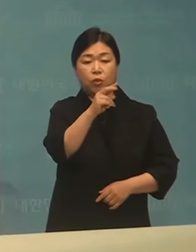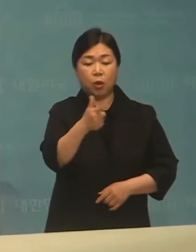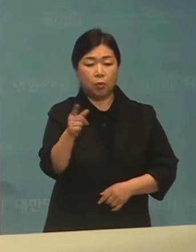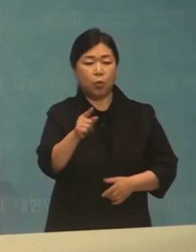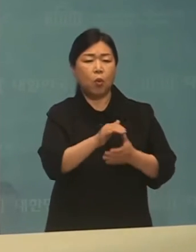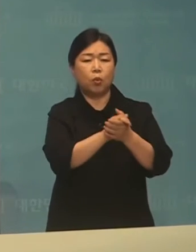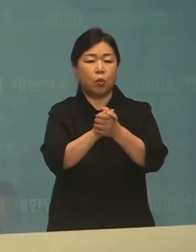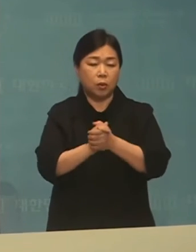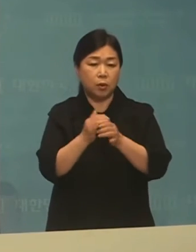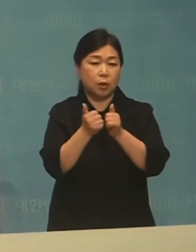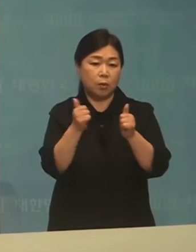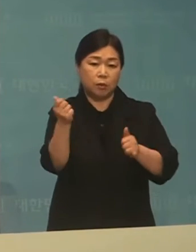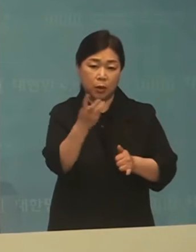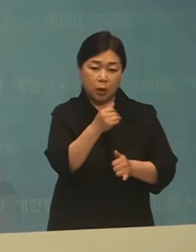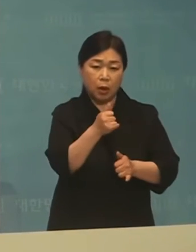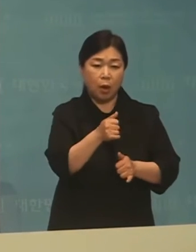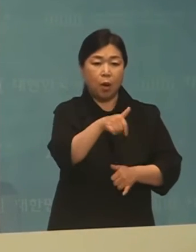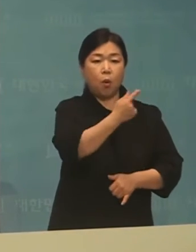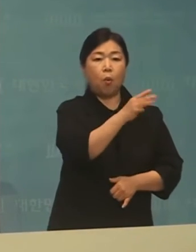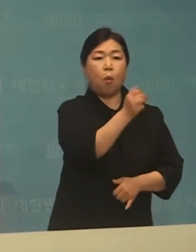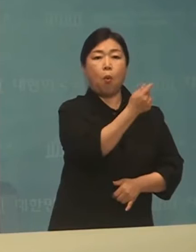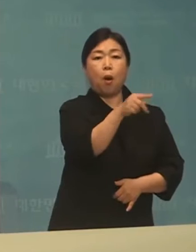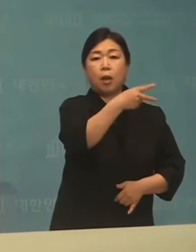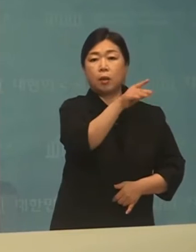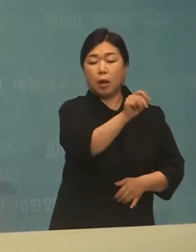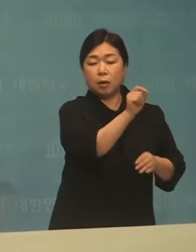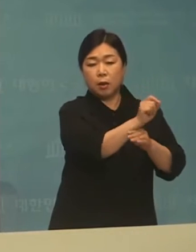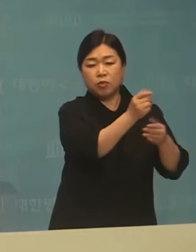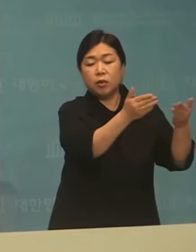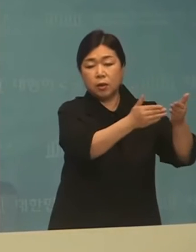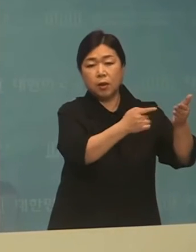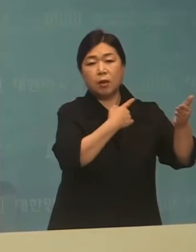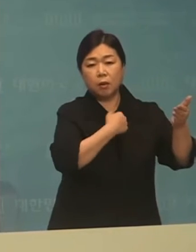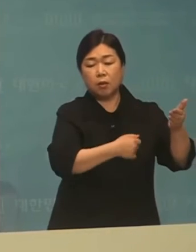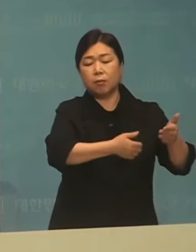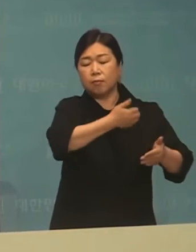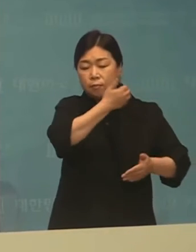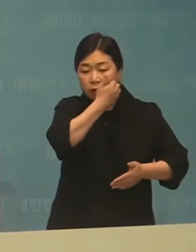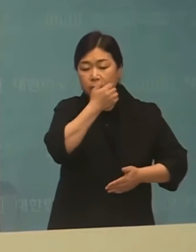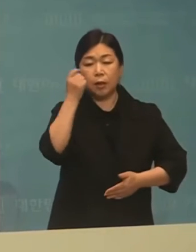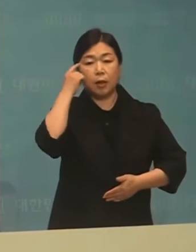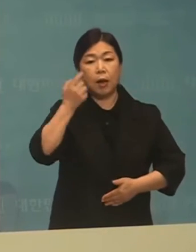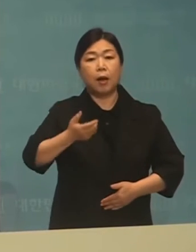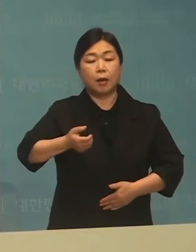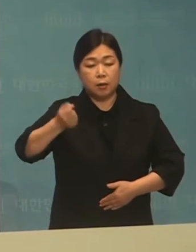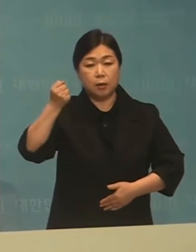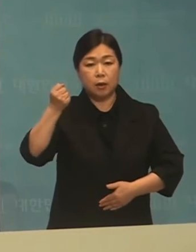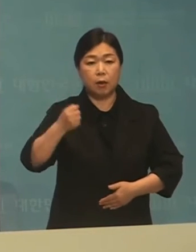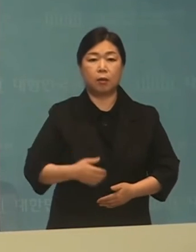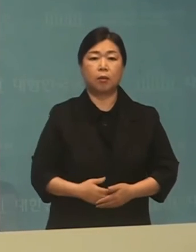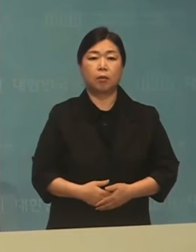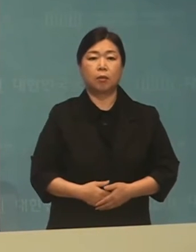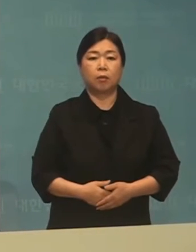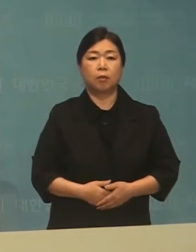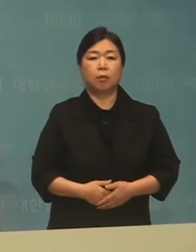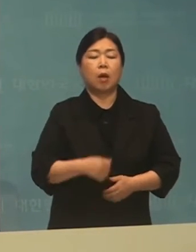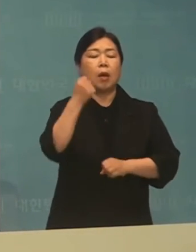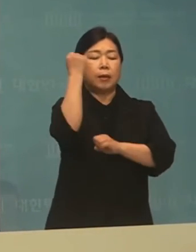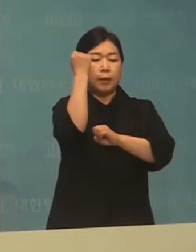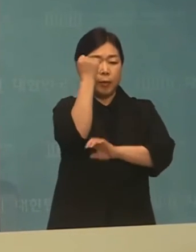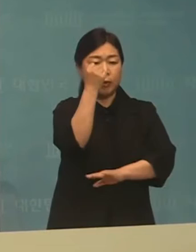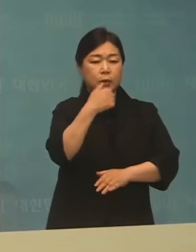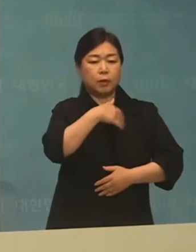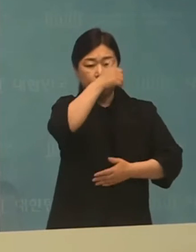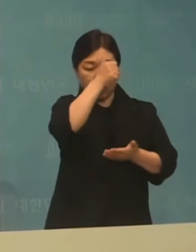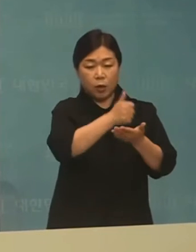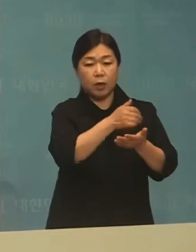고백했습니다. 공화당 사무직원으로 이런 것을 부끄럽게 생각한다. 원죄가 있기